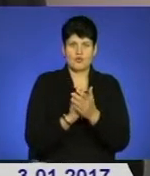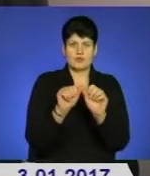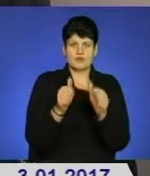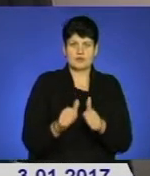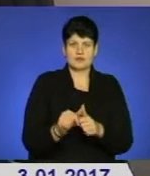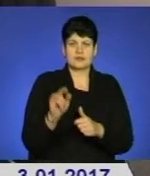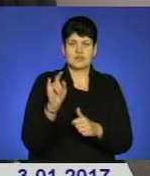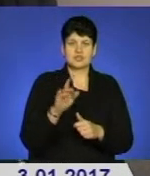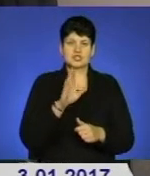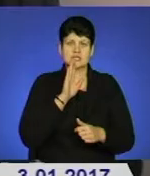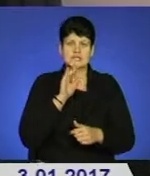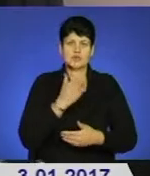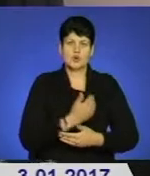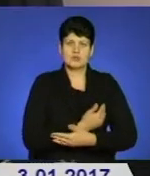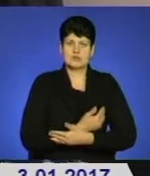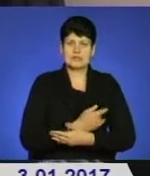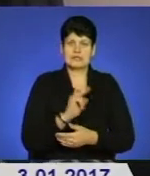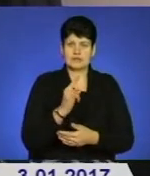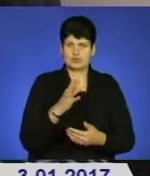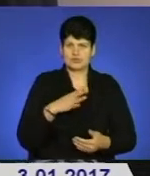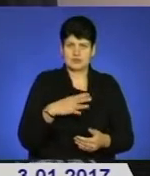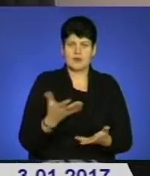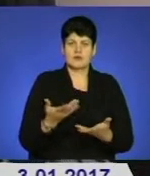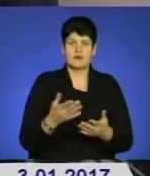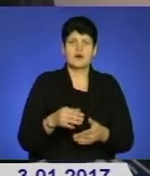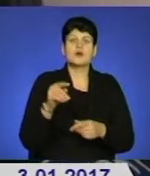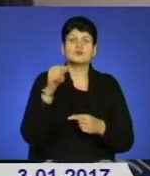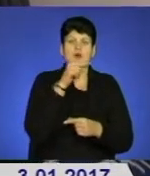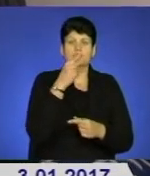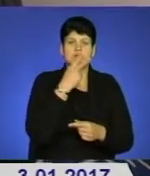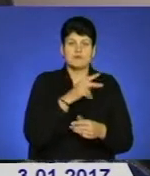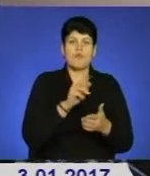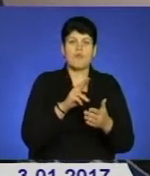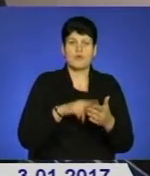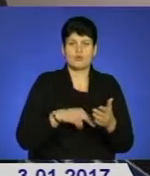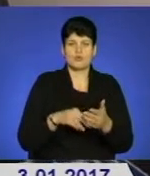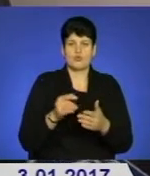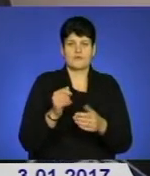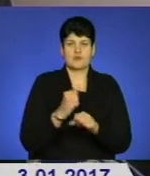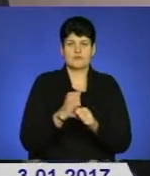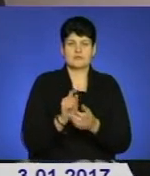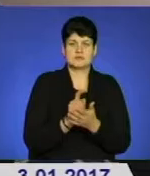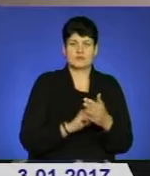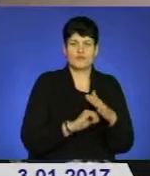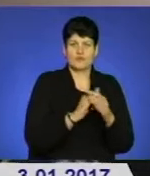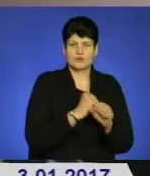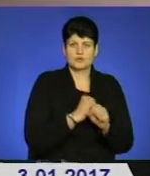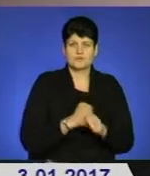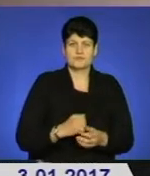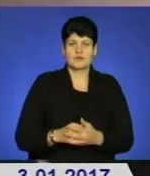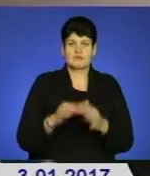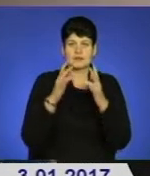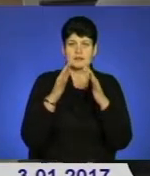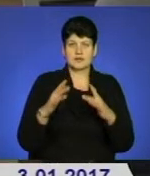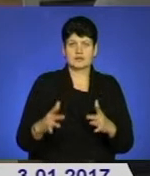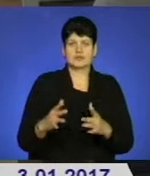грудною дитиною чекає, а там пенсійну податкову, я тільки звітом, що там всі роблять. Хто про нас думає? Верховна Рада? Вони ялинку стачають